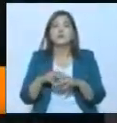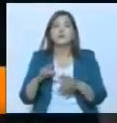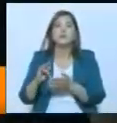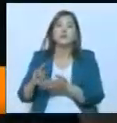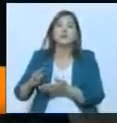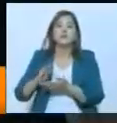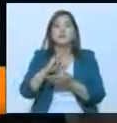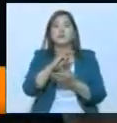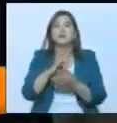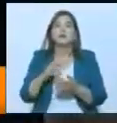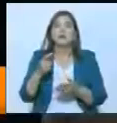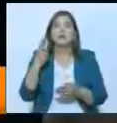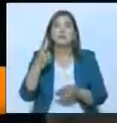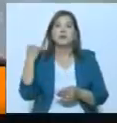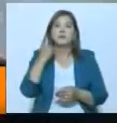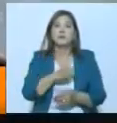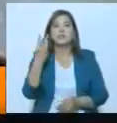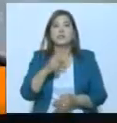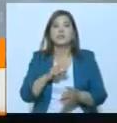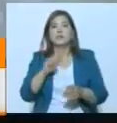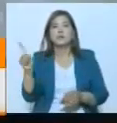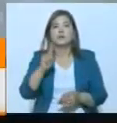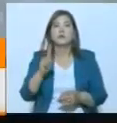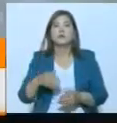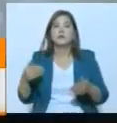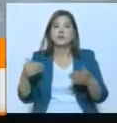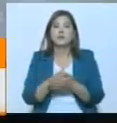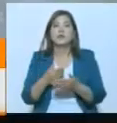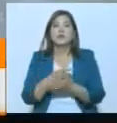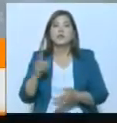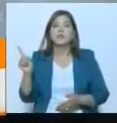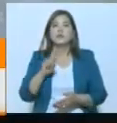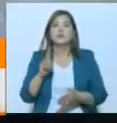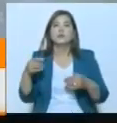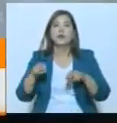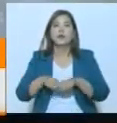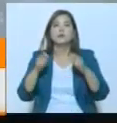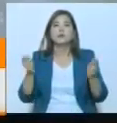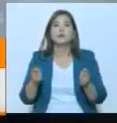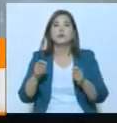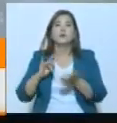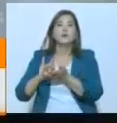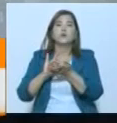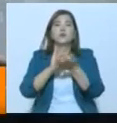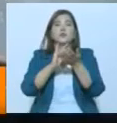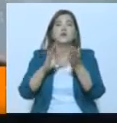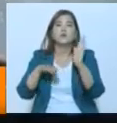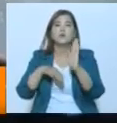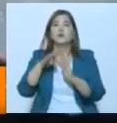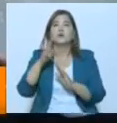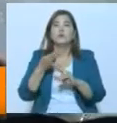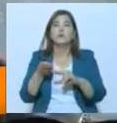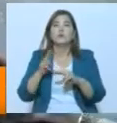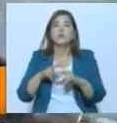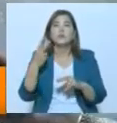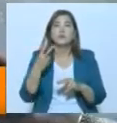аптасына 2 рет қатынап тұрмақ. Жаңа рейстер ашылуы бізге туристтің ағынын артыруға, осы